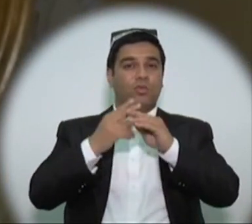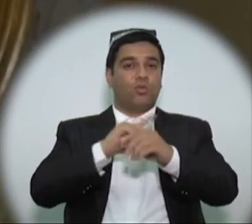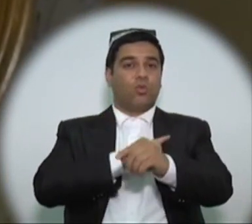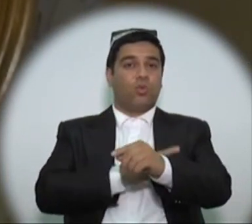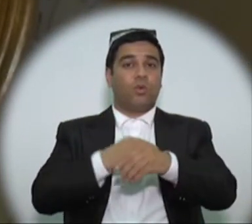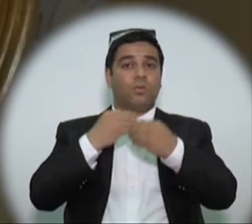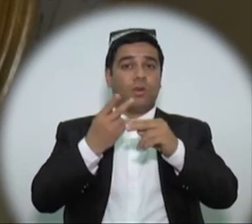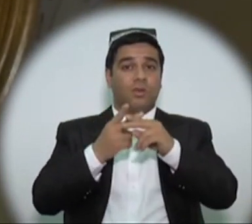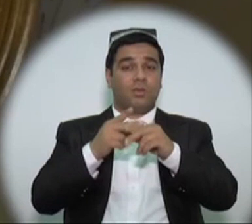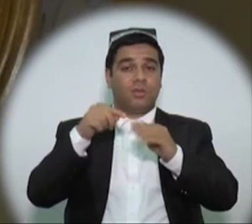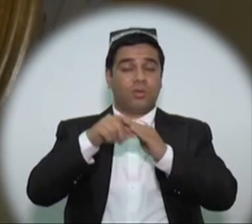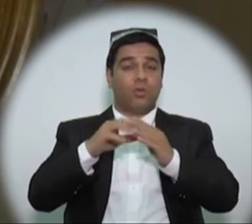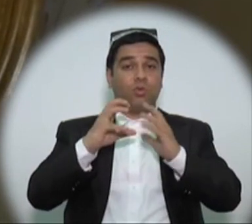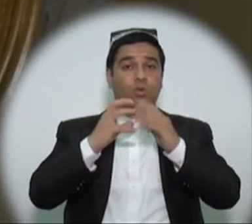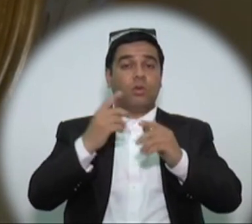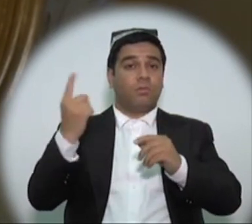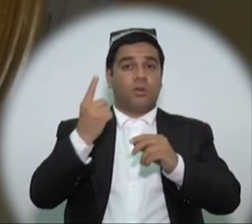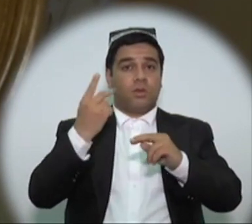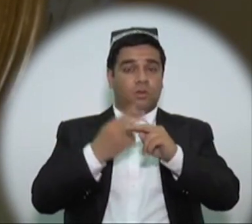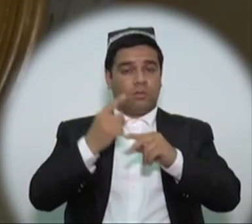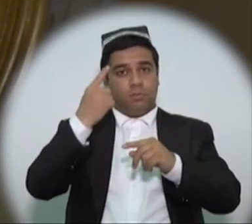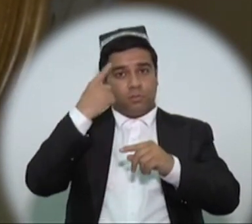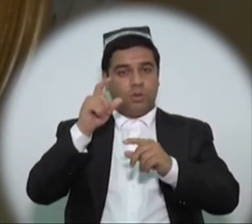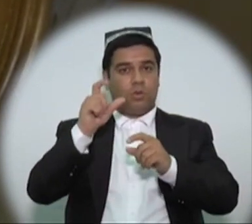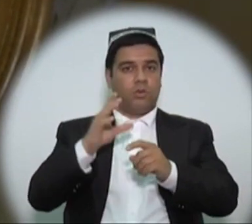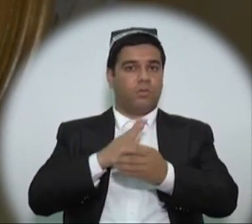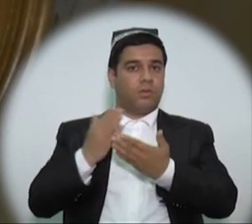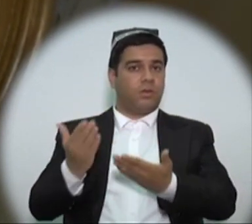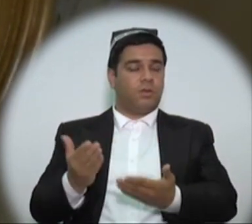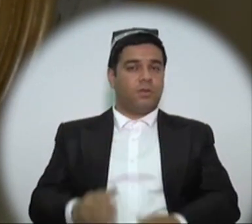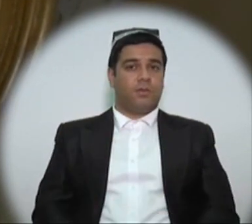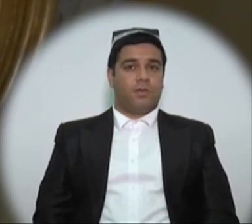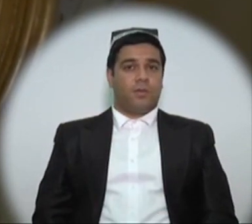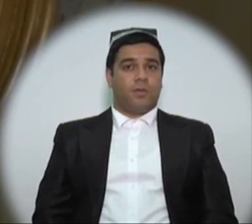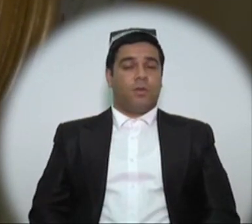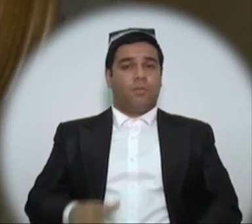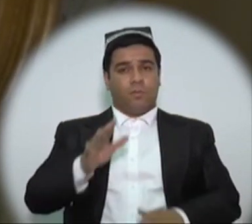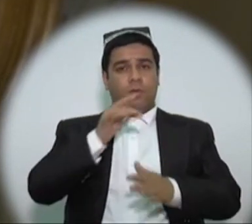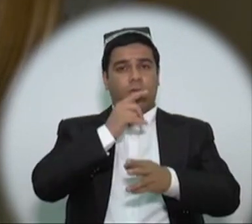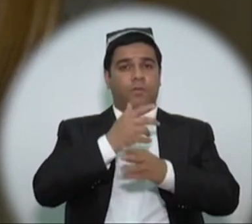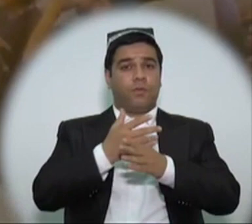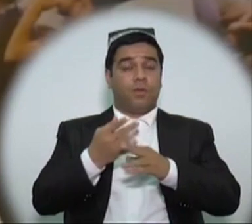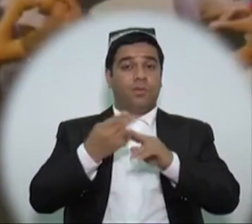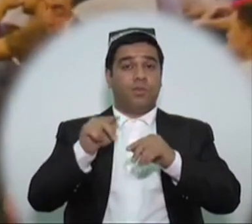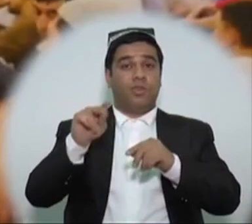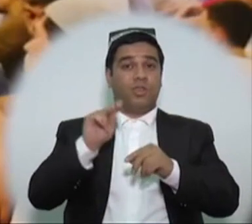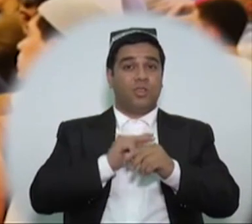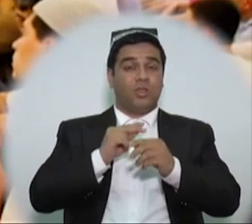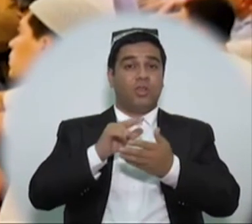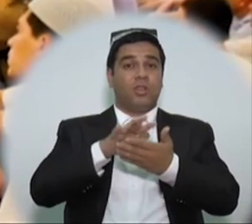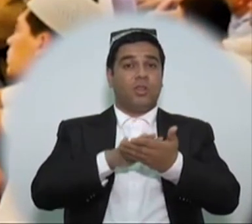beradigan narsalarni dunyoda birinchi bo'lib shu odam demak kashf qildi. Keyinchalik shu ish odamni ishini